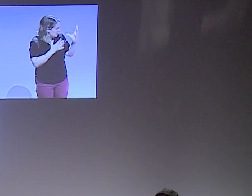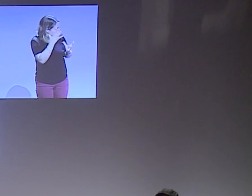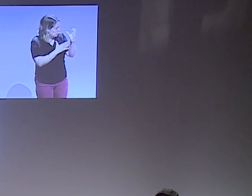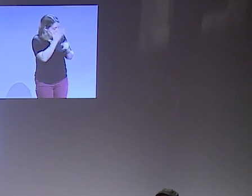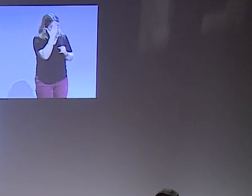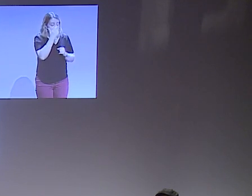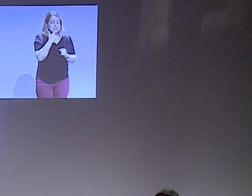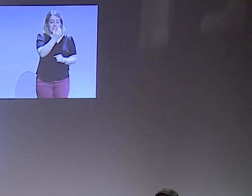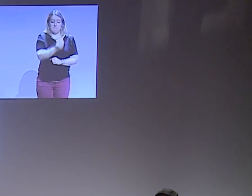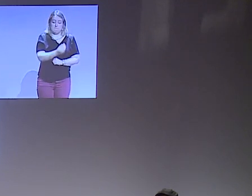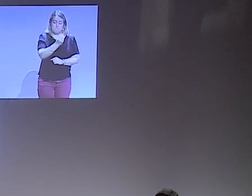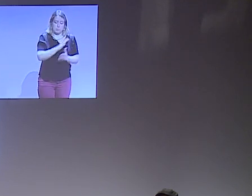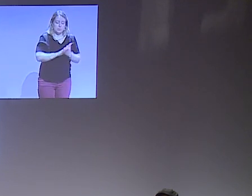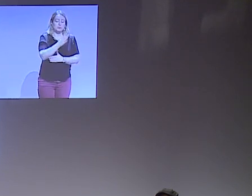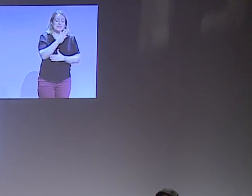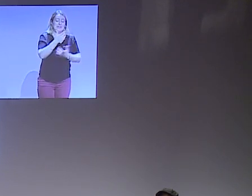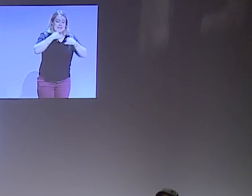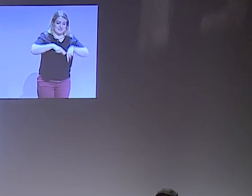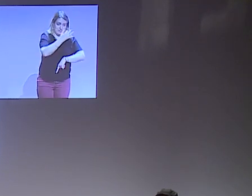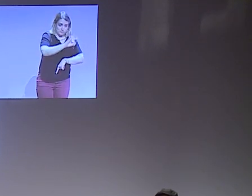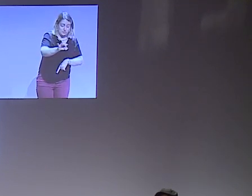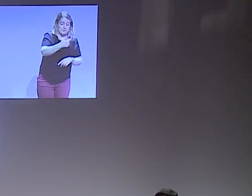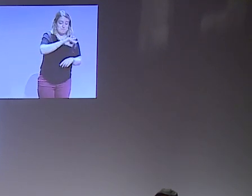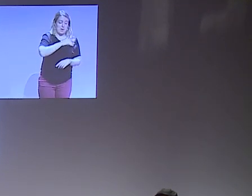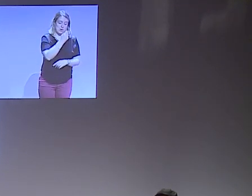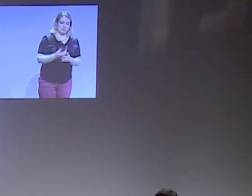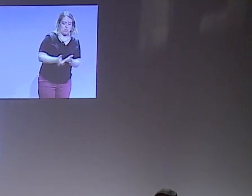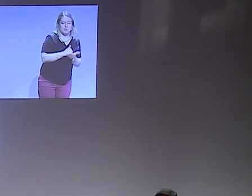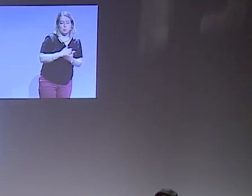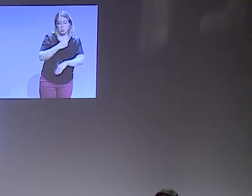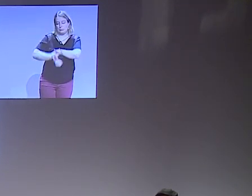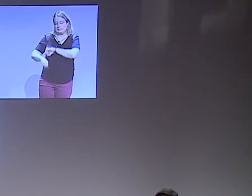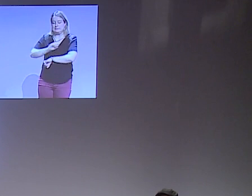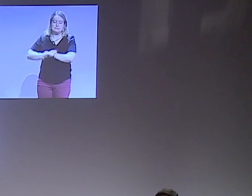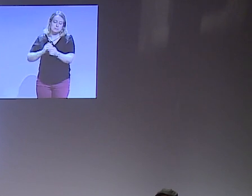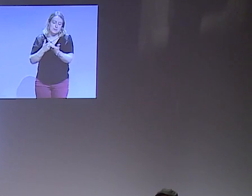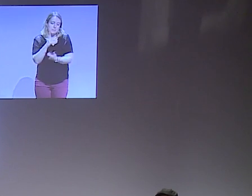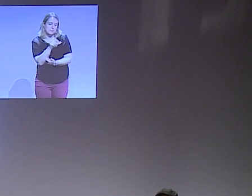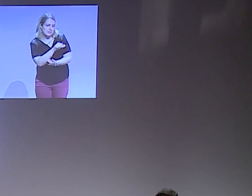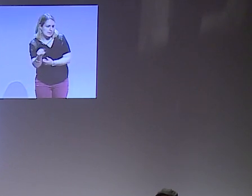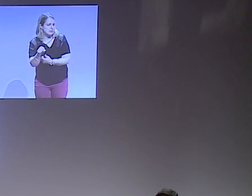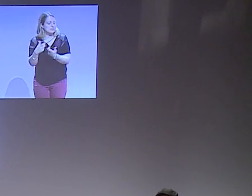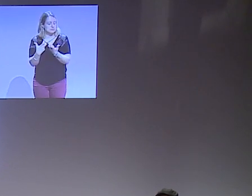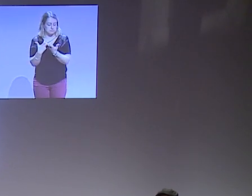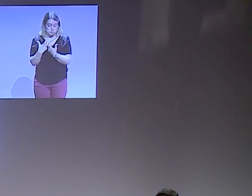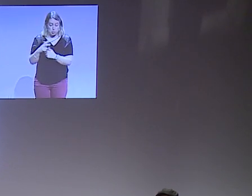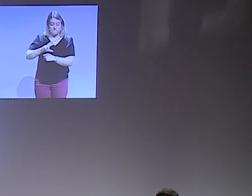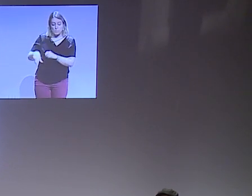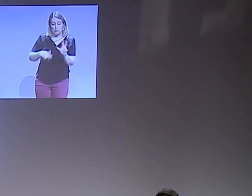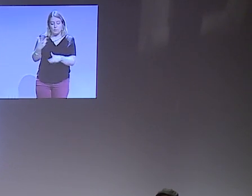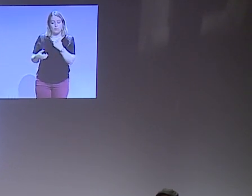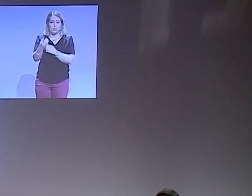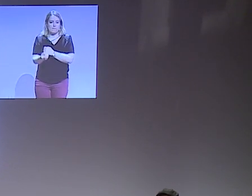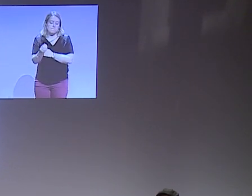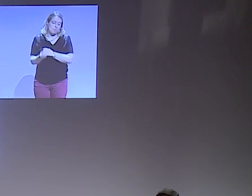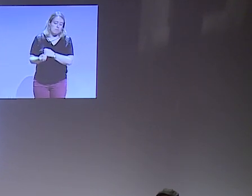l'État français, avec l'argent public, a organisé via les services sociaux comme la DAS, etc., le fait de voler à leur